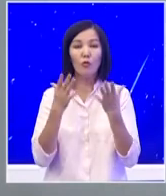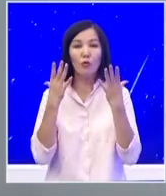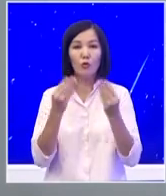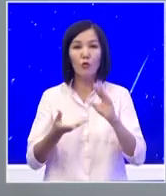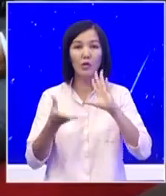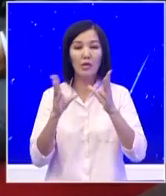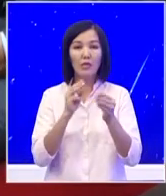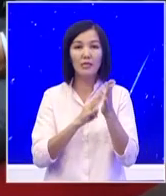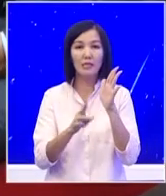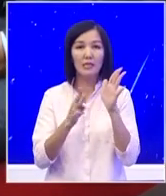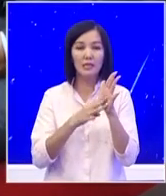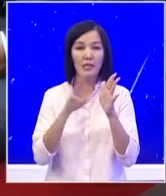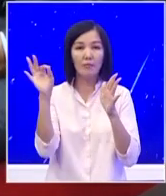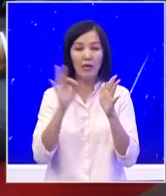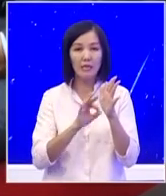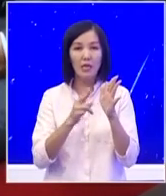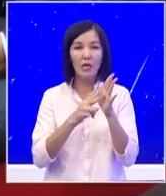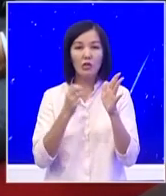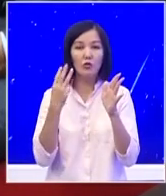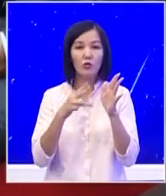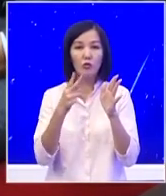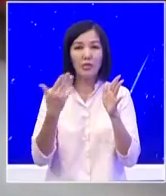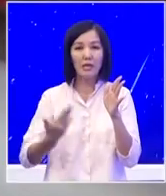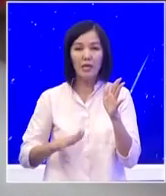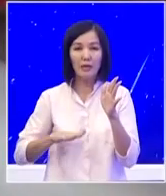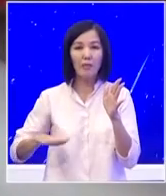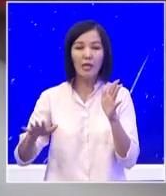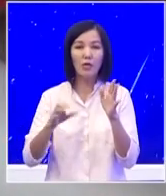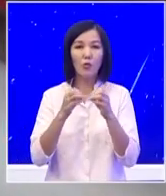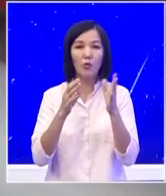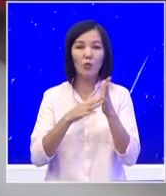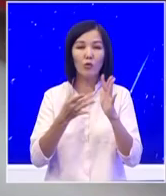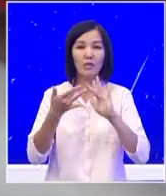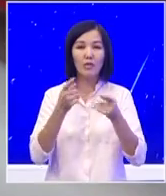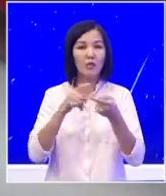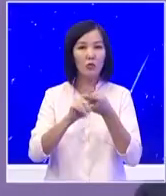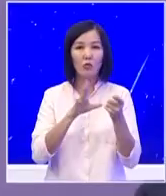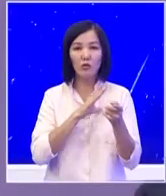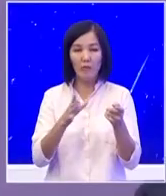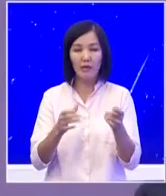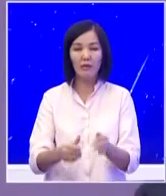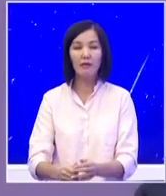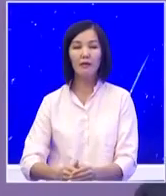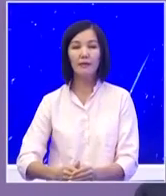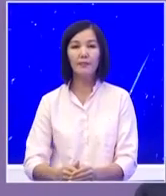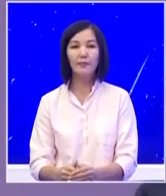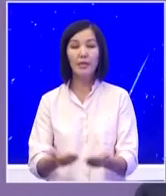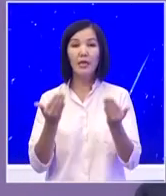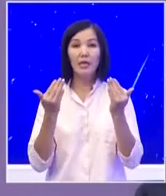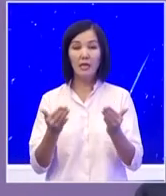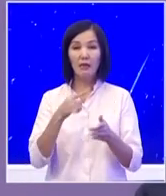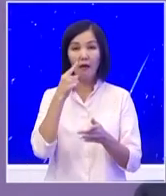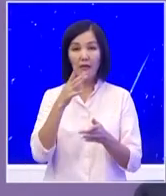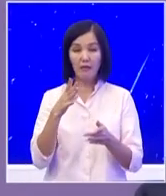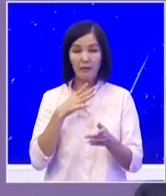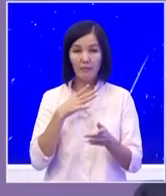көрсеткіш 88%. 732 елді мекеннің 19-ында интернет тартылмаған. Енді жаңа айтып